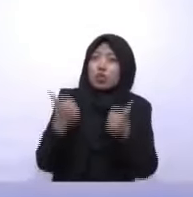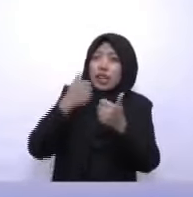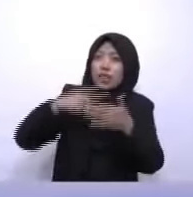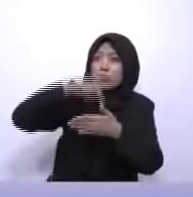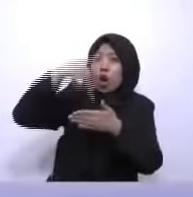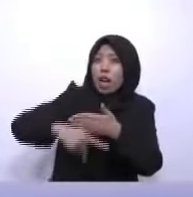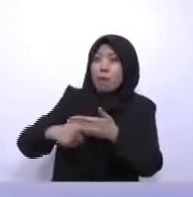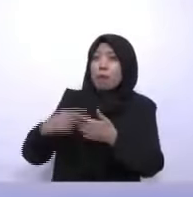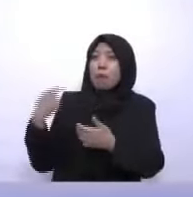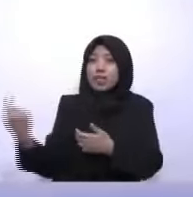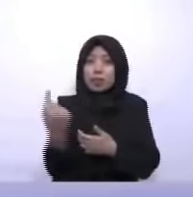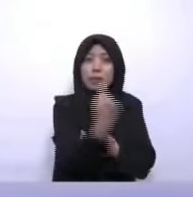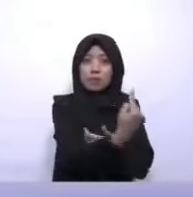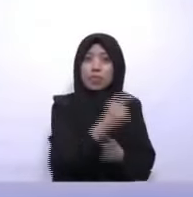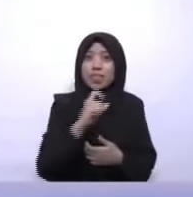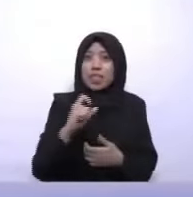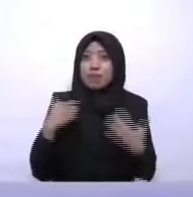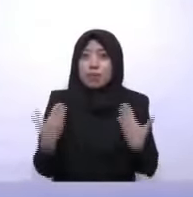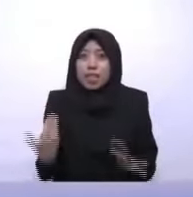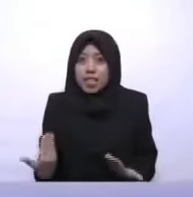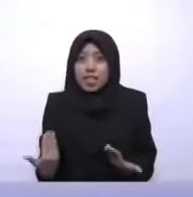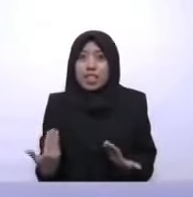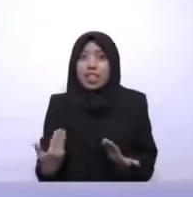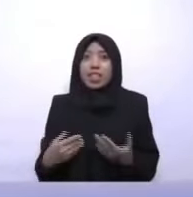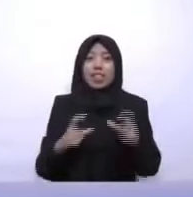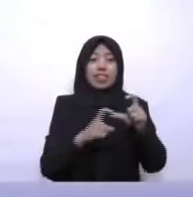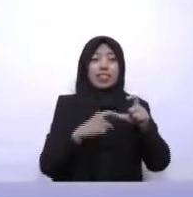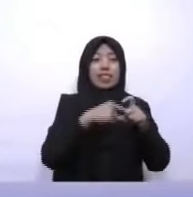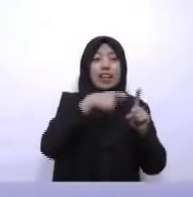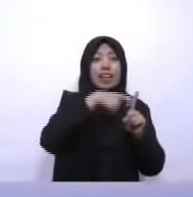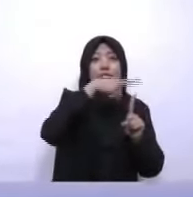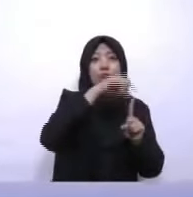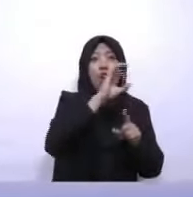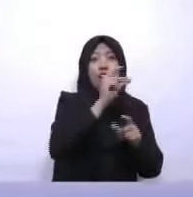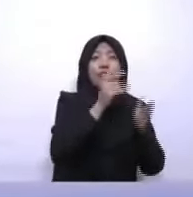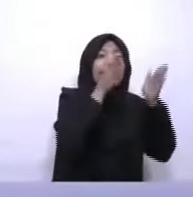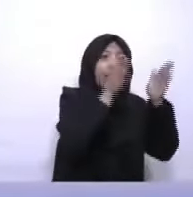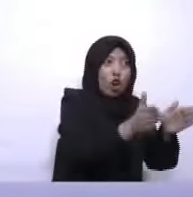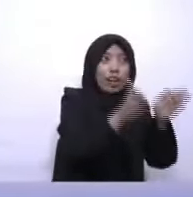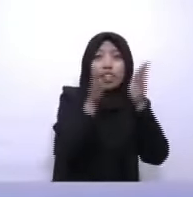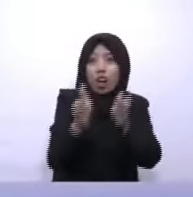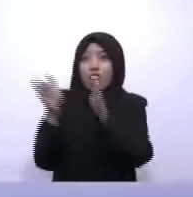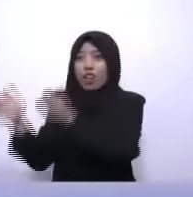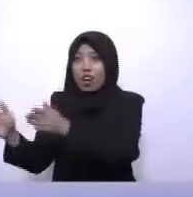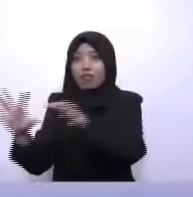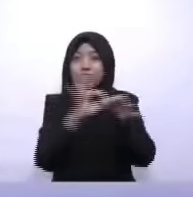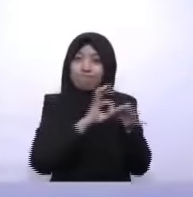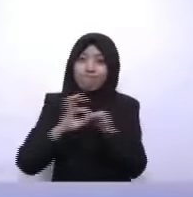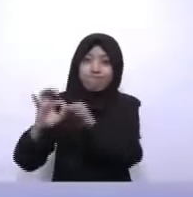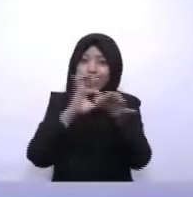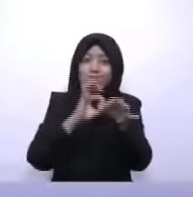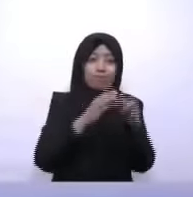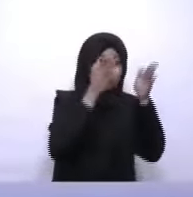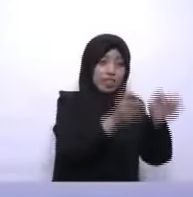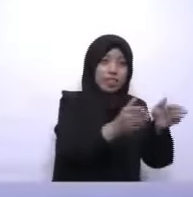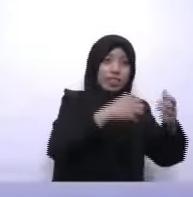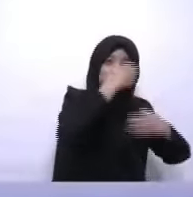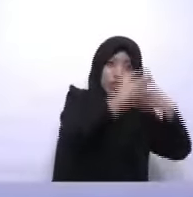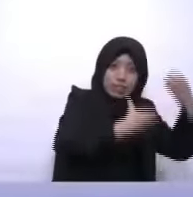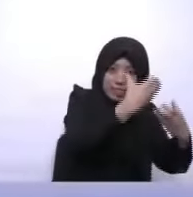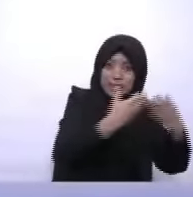masing-masing adalah kita perlu ada kolaborasi lintas sektor. Sektor industri ekonomi harus bekerja sama dengan sektor pendidikan